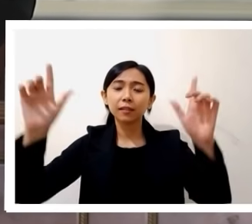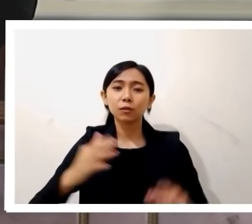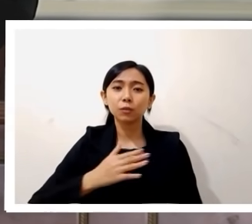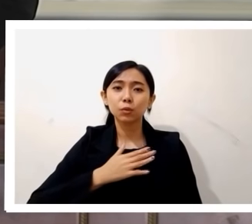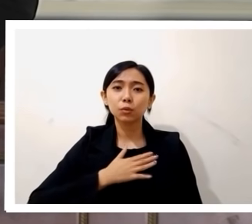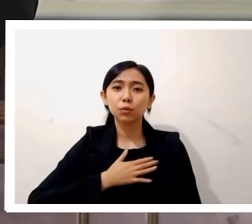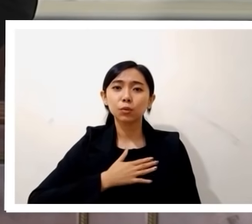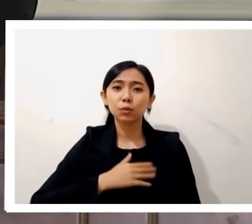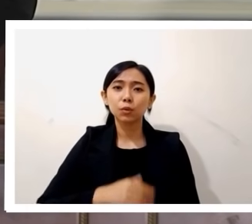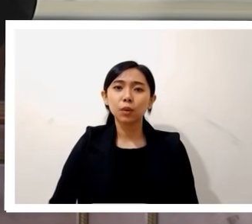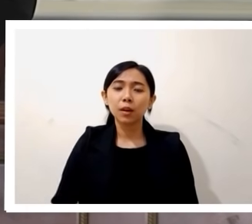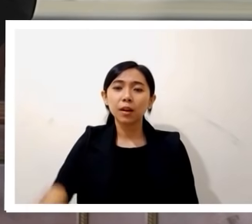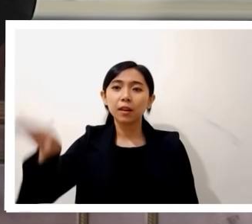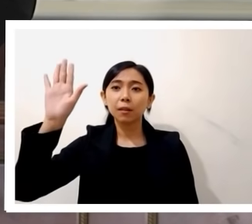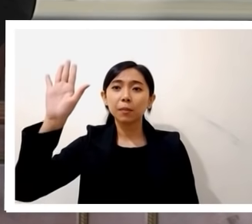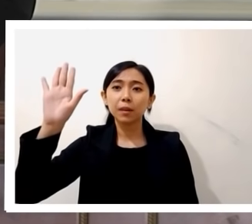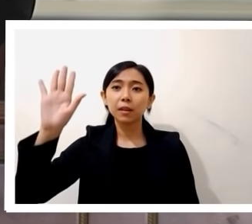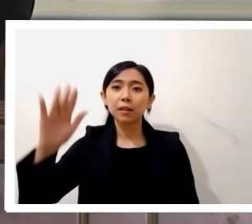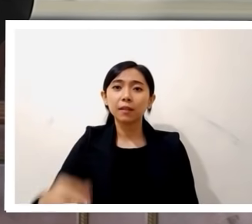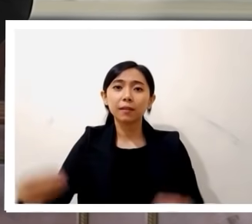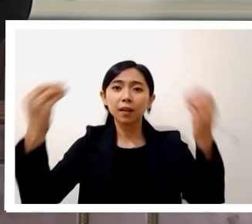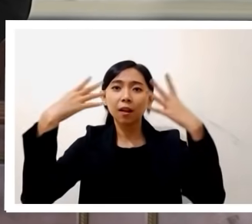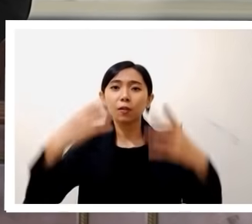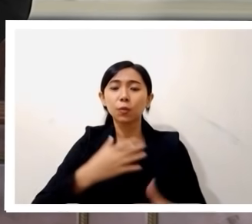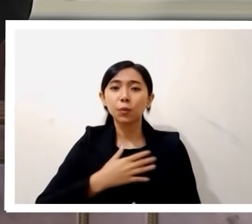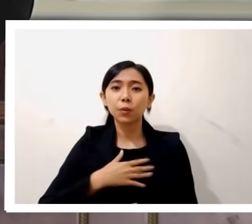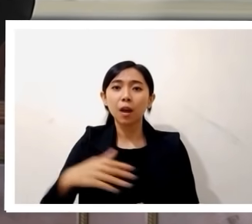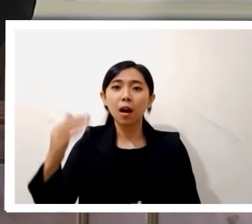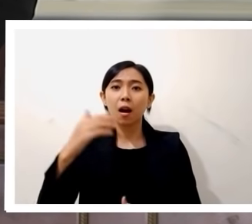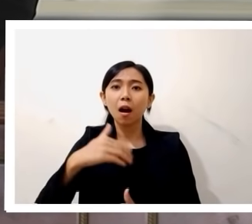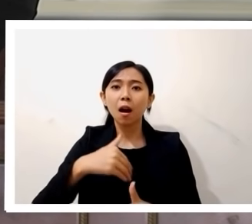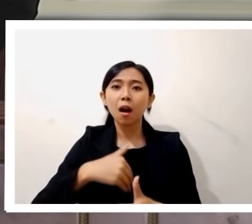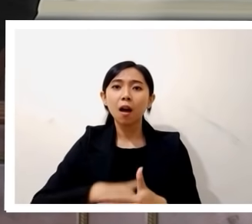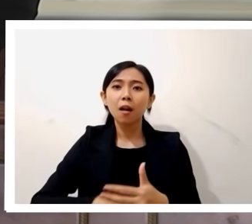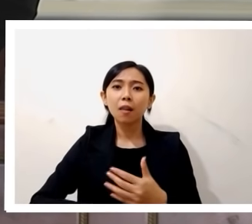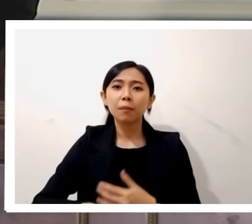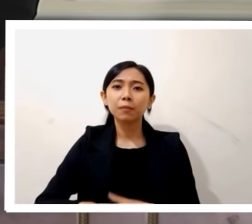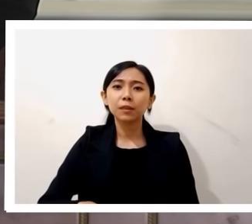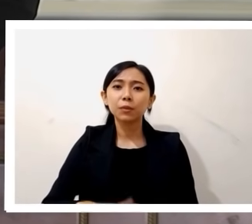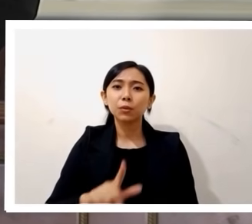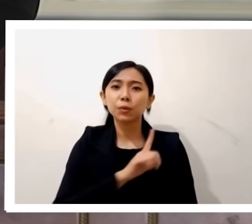membesarkanku, kau mendidik aku dalam